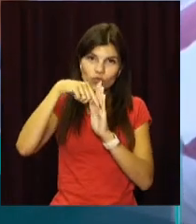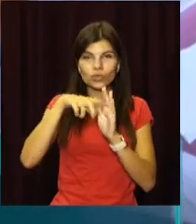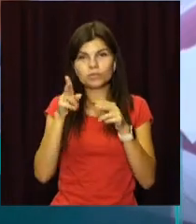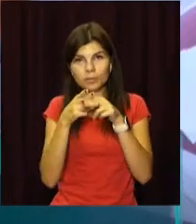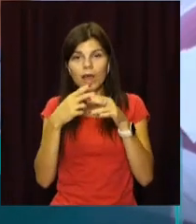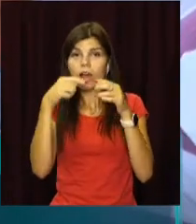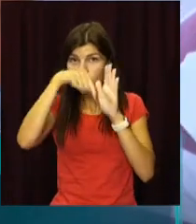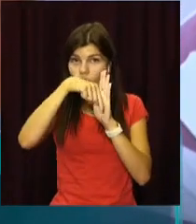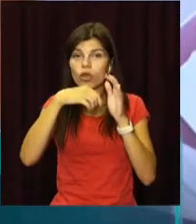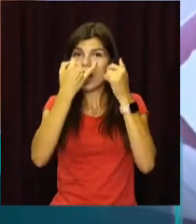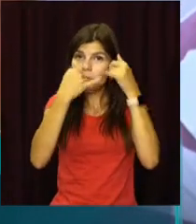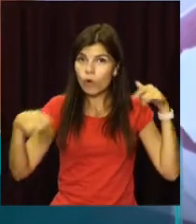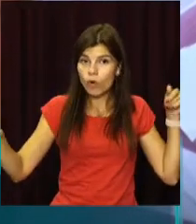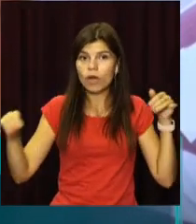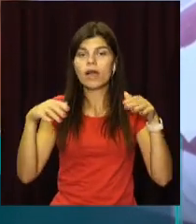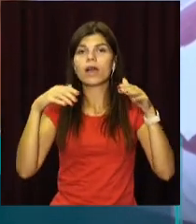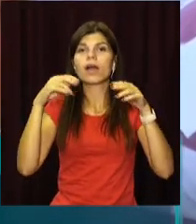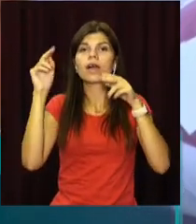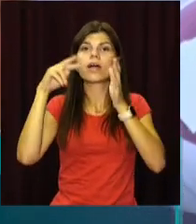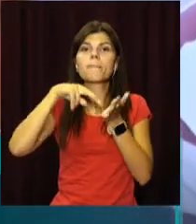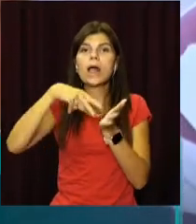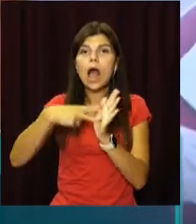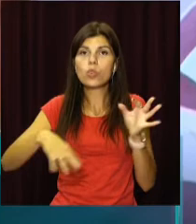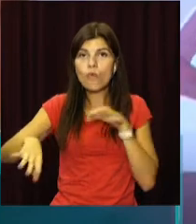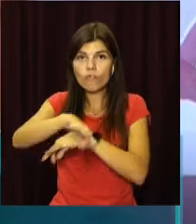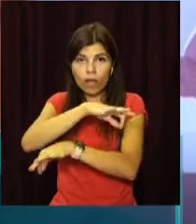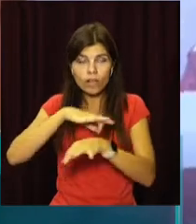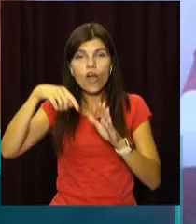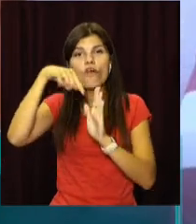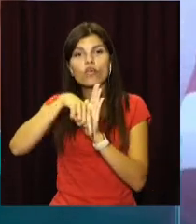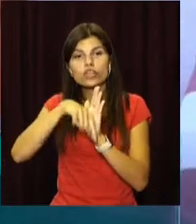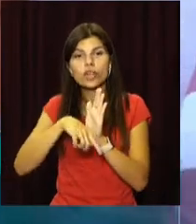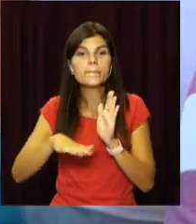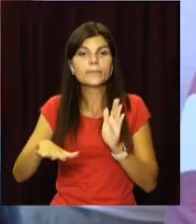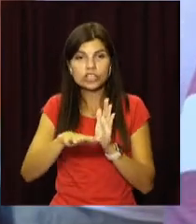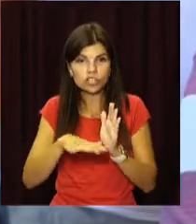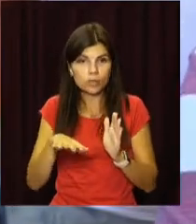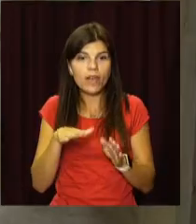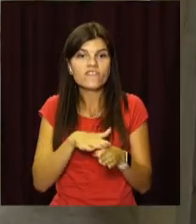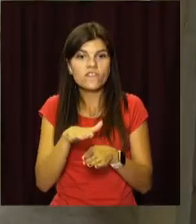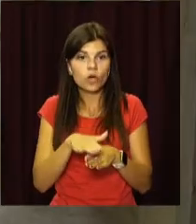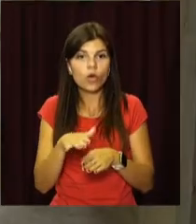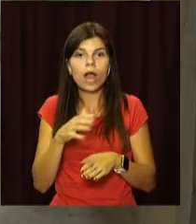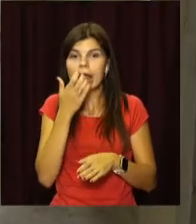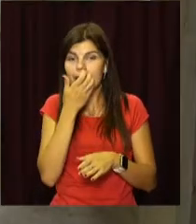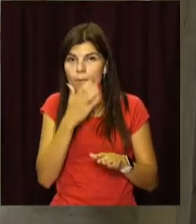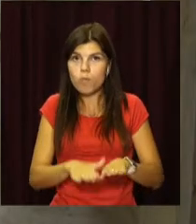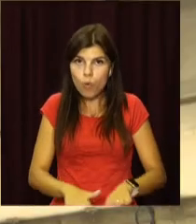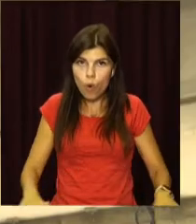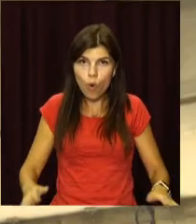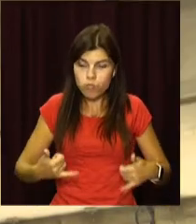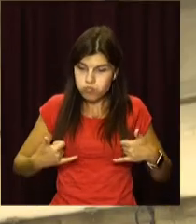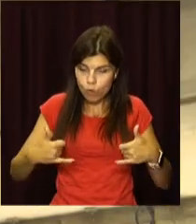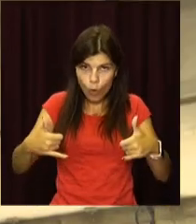електрокабеля прокладуємо, вертикальне планування території. Внутрі приміщень виконуємо теплі поли, заливаємо